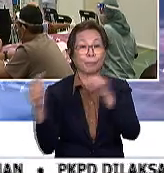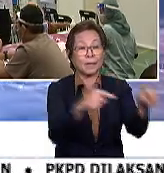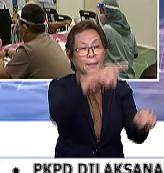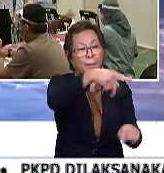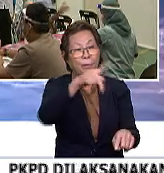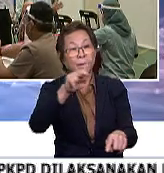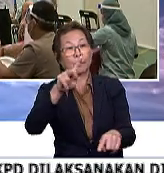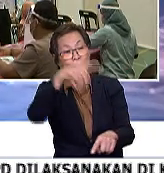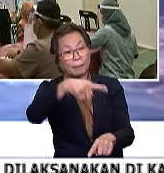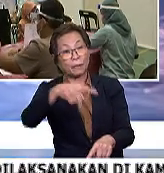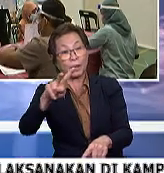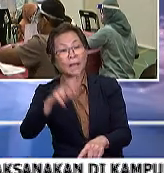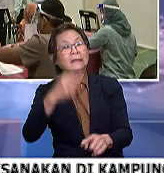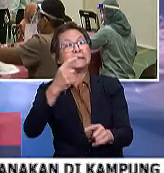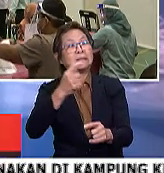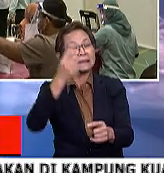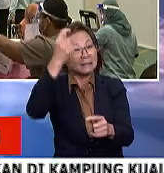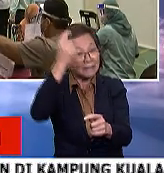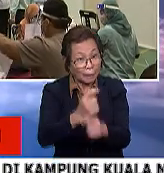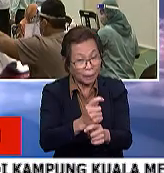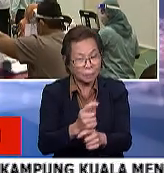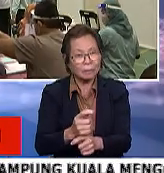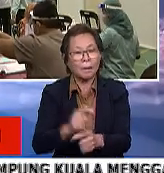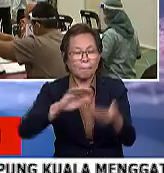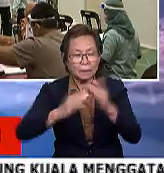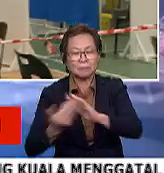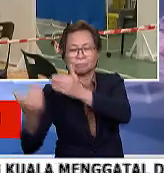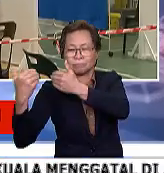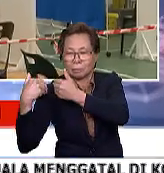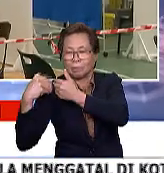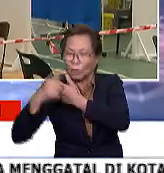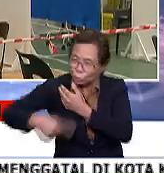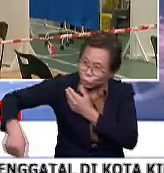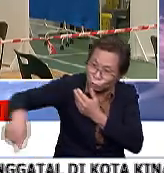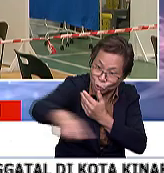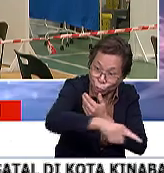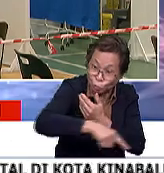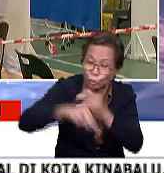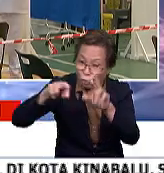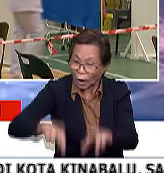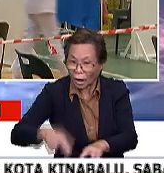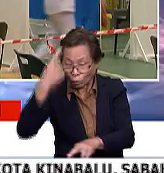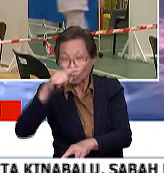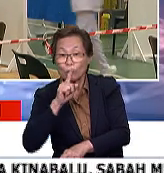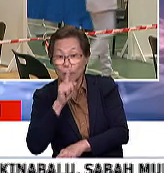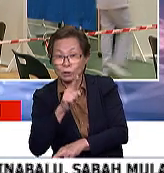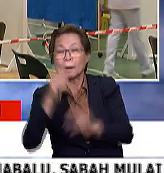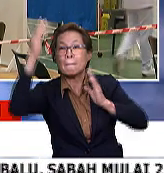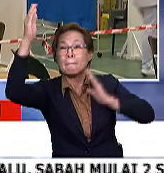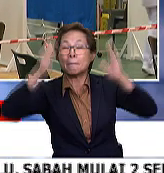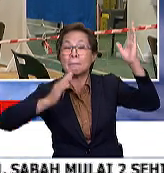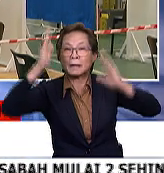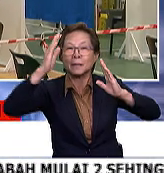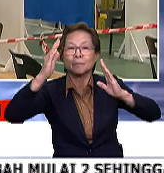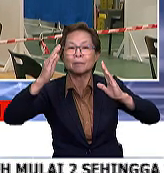yang ditetapkan adalah menjadi tanggung jawab kita bersama untuk memastikan negara